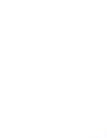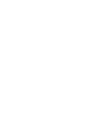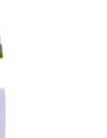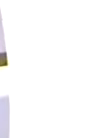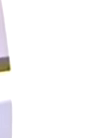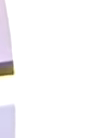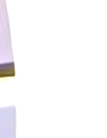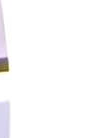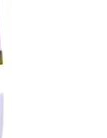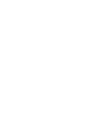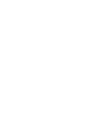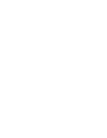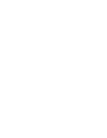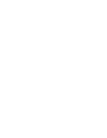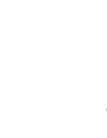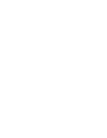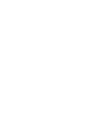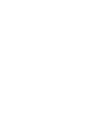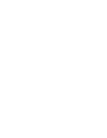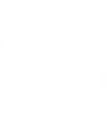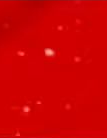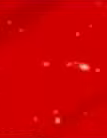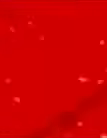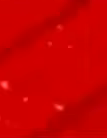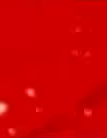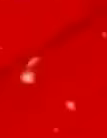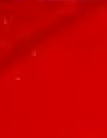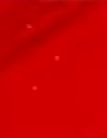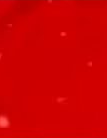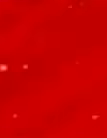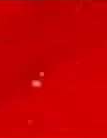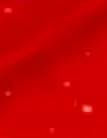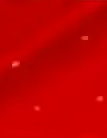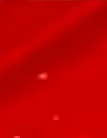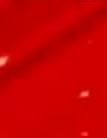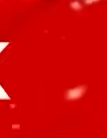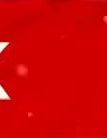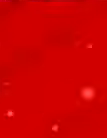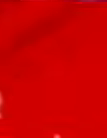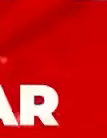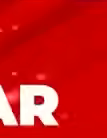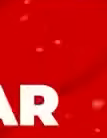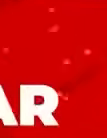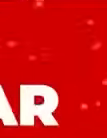tıp alimlerin kitaplarına baktığımızda ben şunu gördüm. Lokman Hekim Hazretleri biliyorsunuz çok